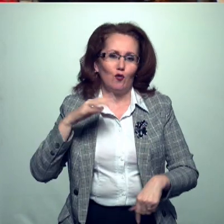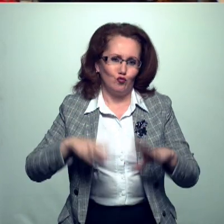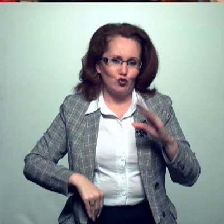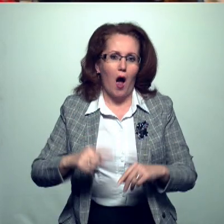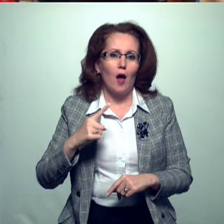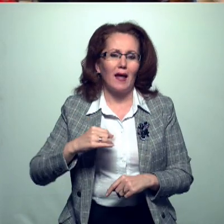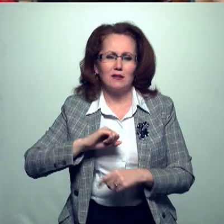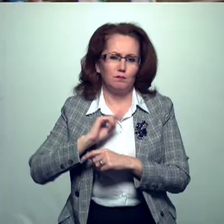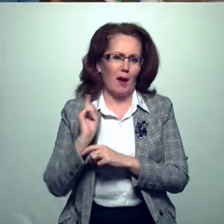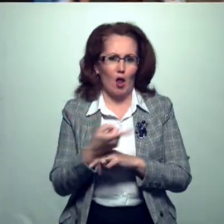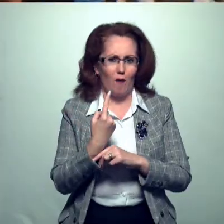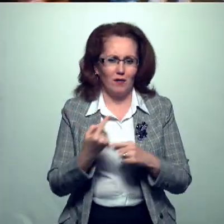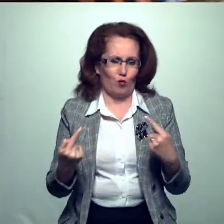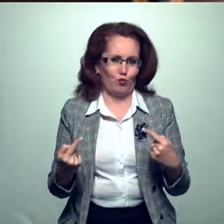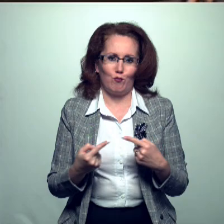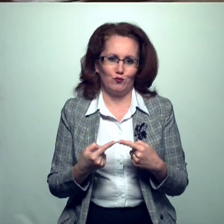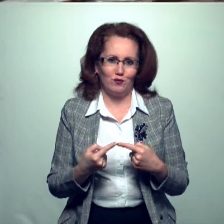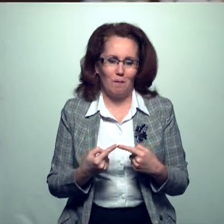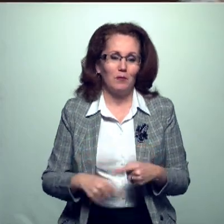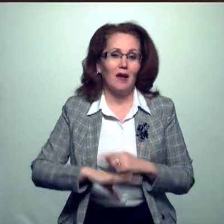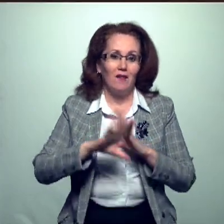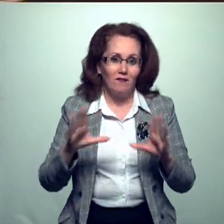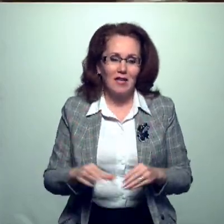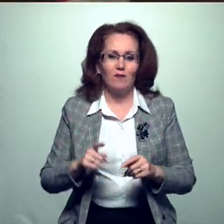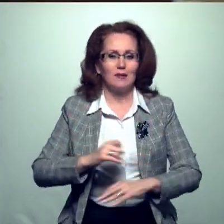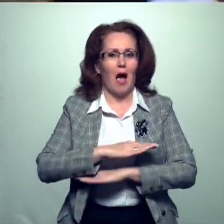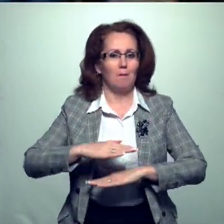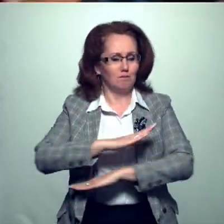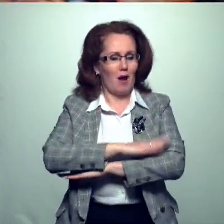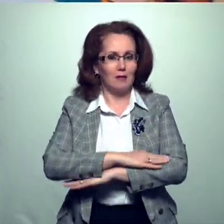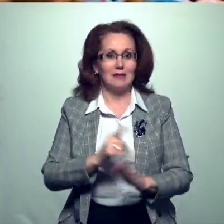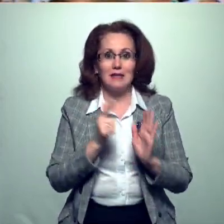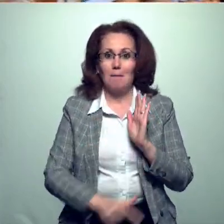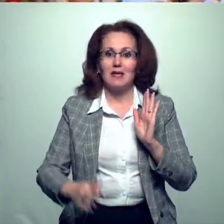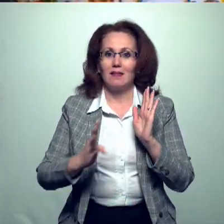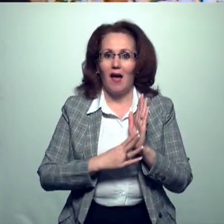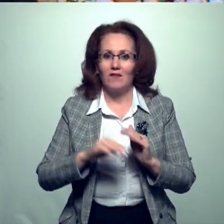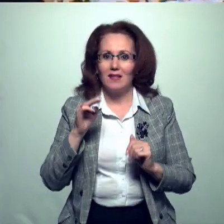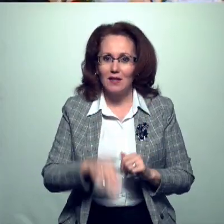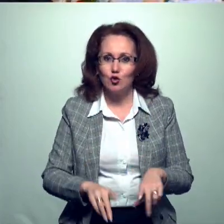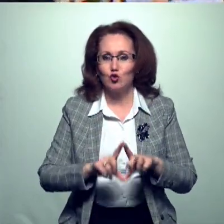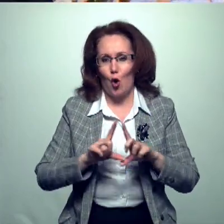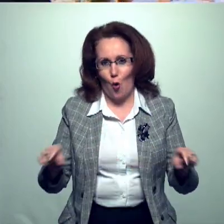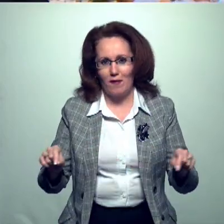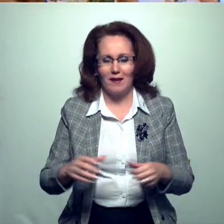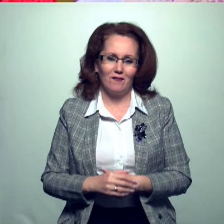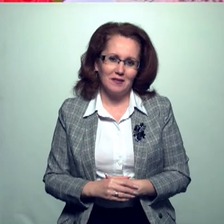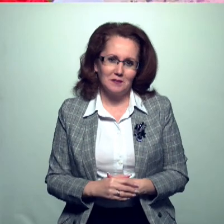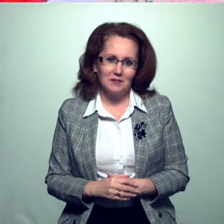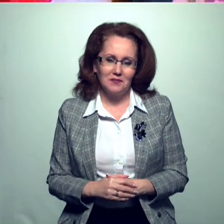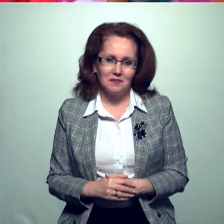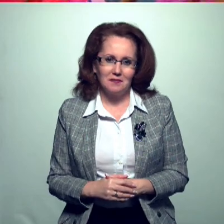одна из передовых точно. Всего за парты в Ижевске сегодня сели 79 тысяч школьников. Александр Демидов, Юрий